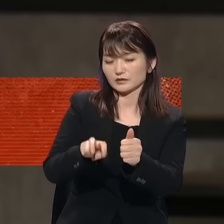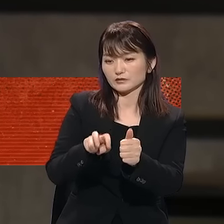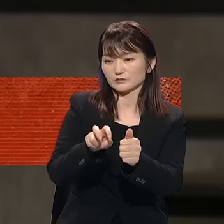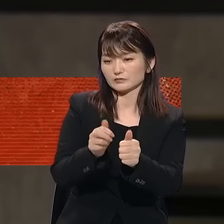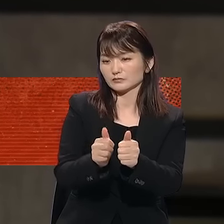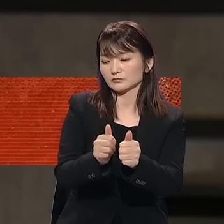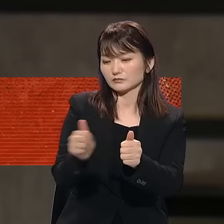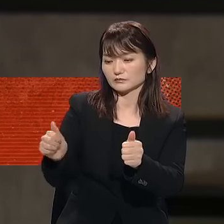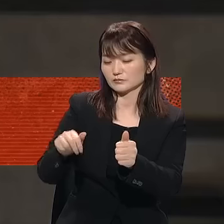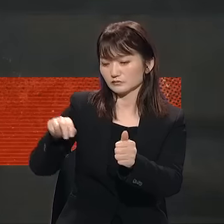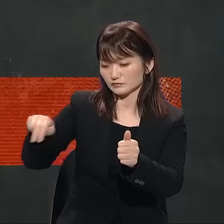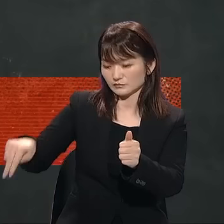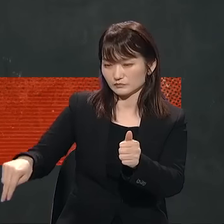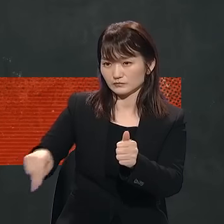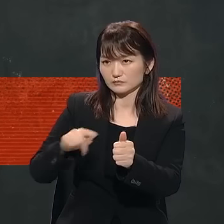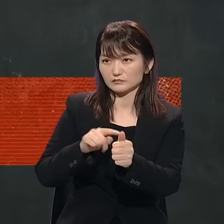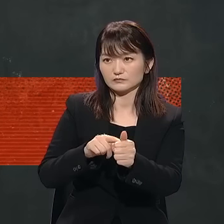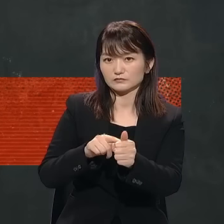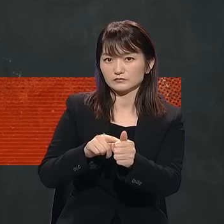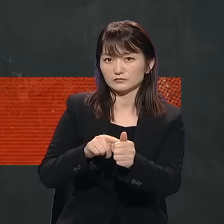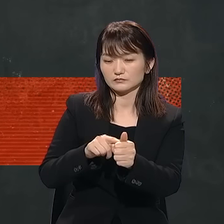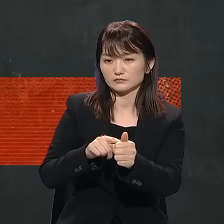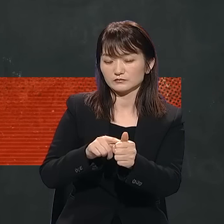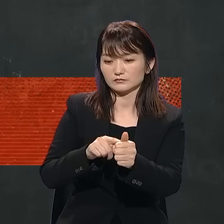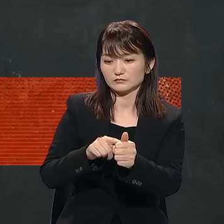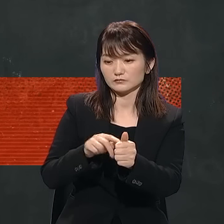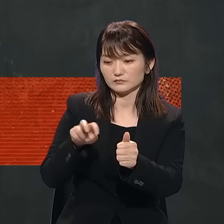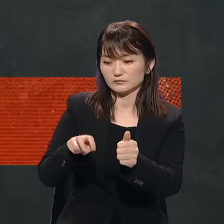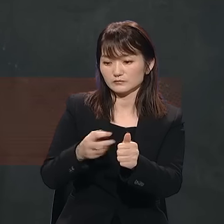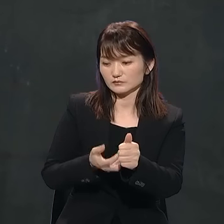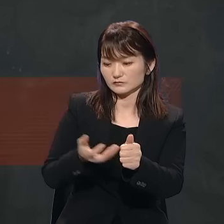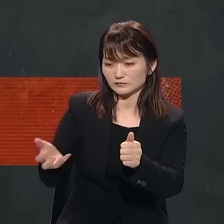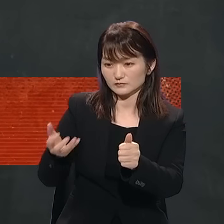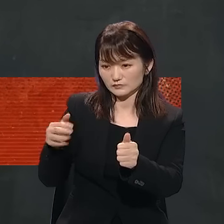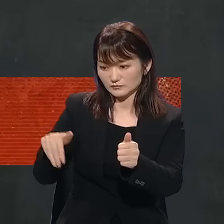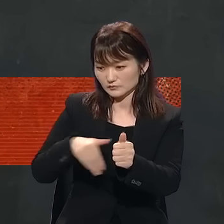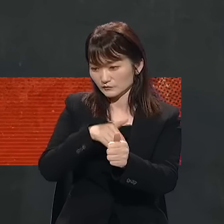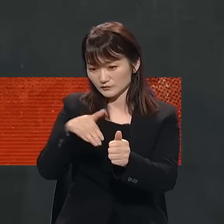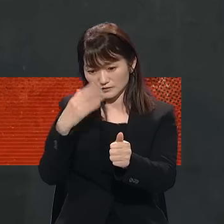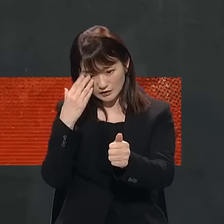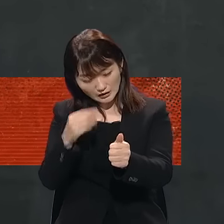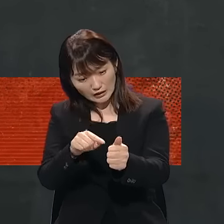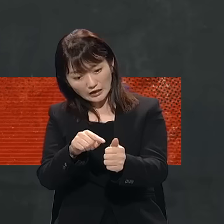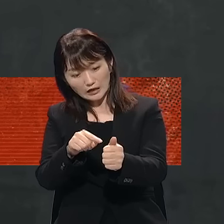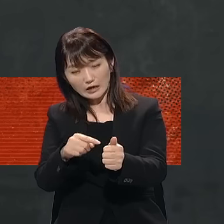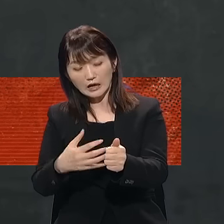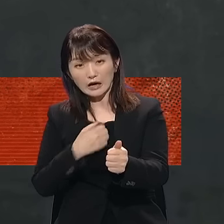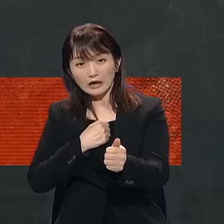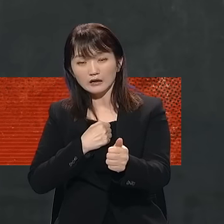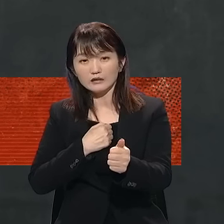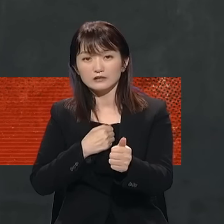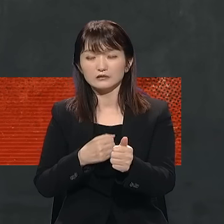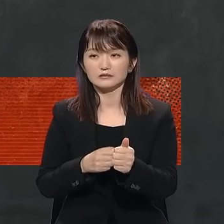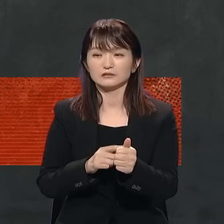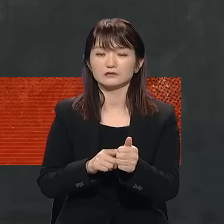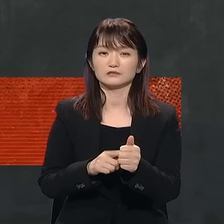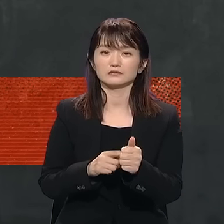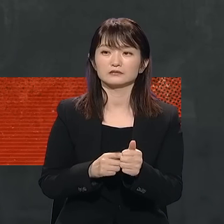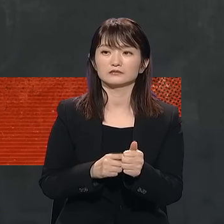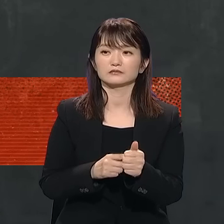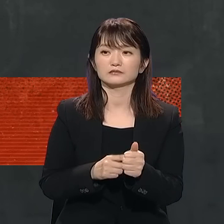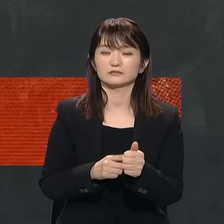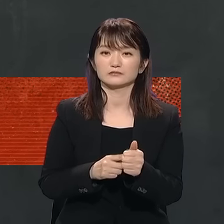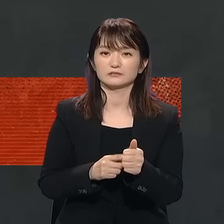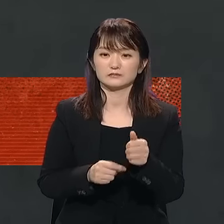옮기려고 주변을 딱 돌아보는 그 상황에서 바로 저 장면을 갖다가 목격을 한 겁니다 예